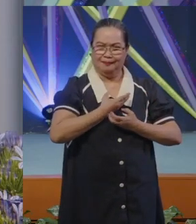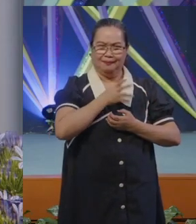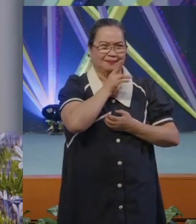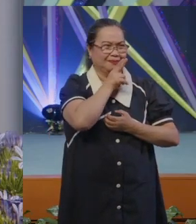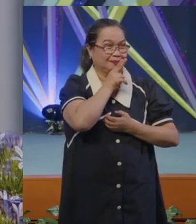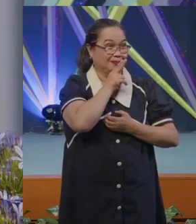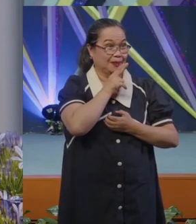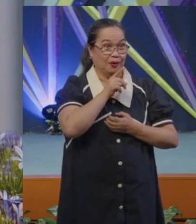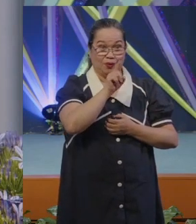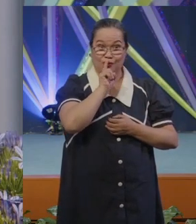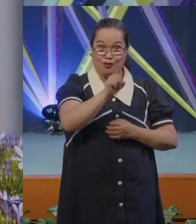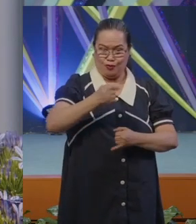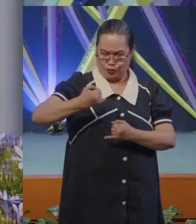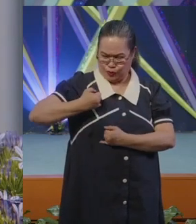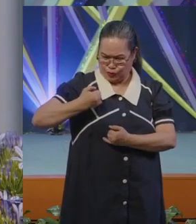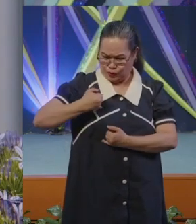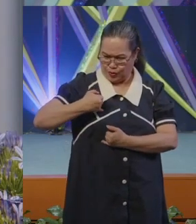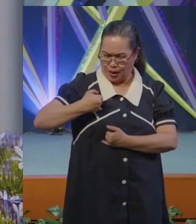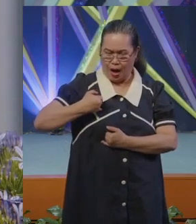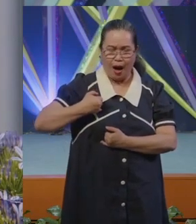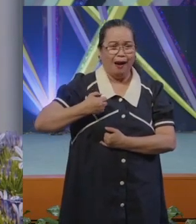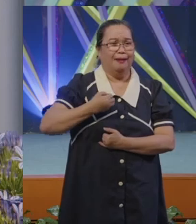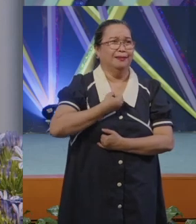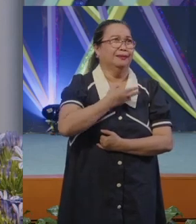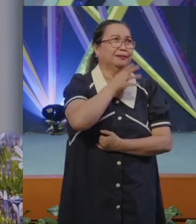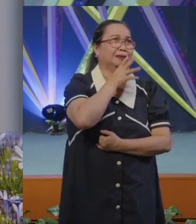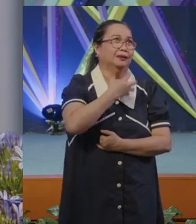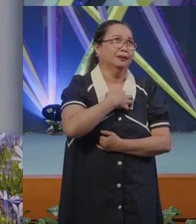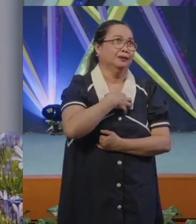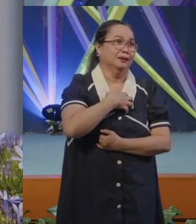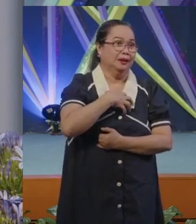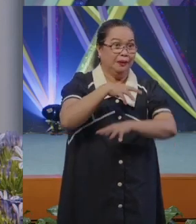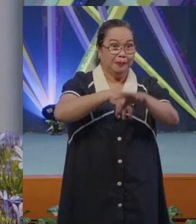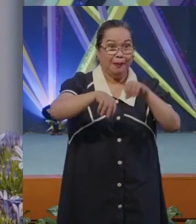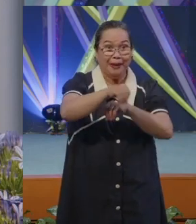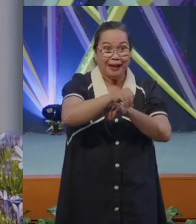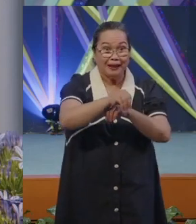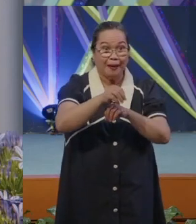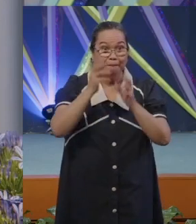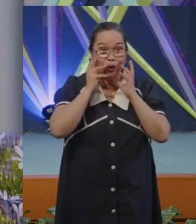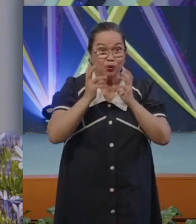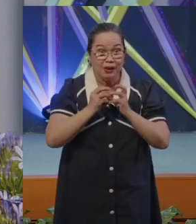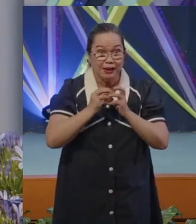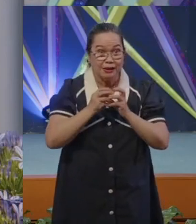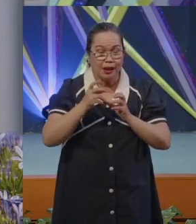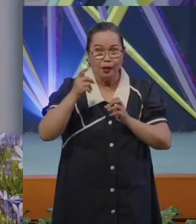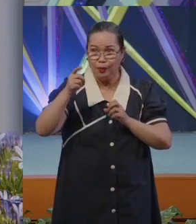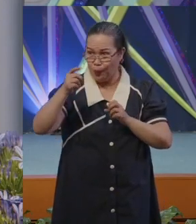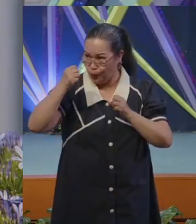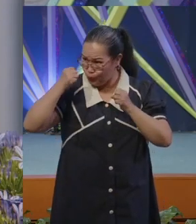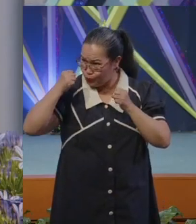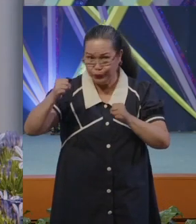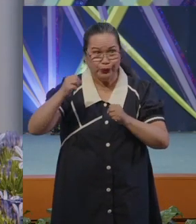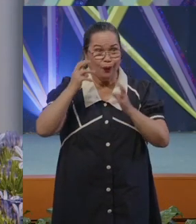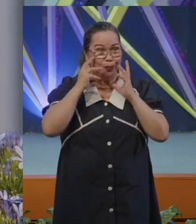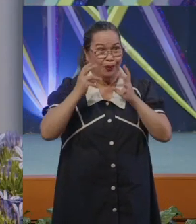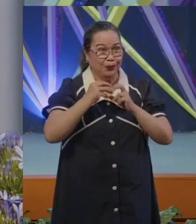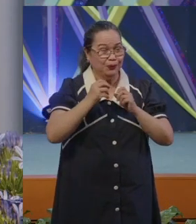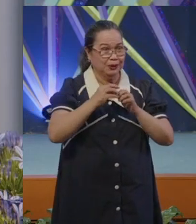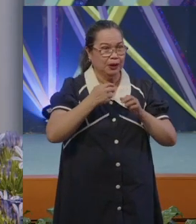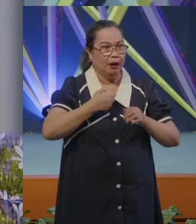si Joshua siguro Dahil sa papalitan niya na leader, si Moses. Dahil sa pamumunuan niyang katao, ang